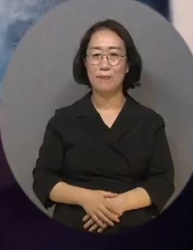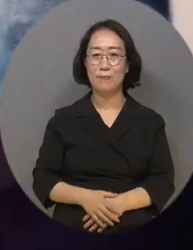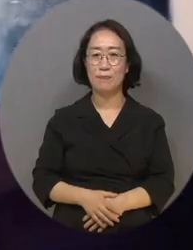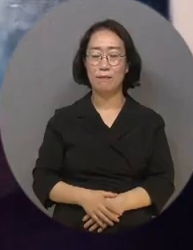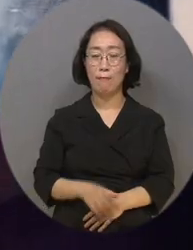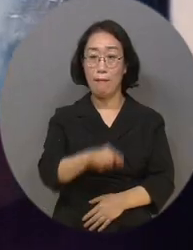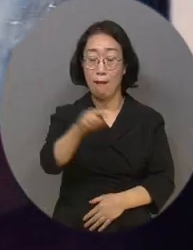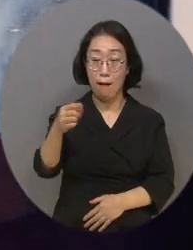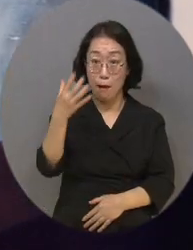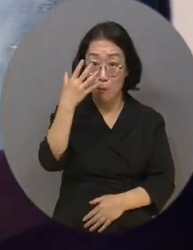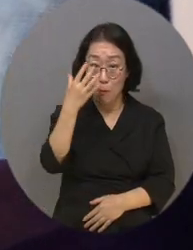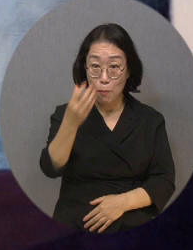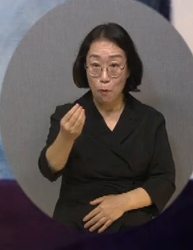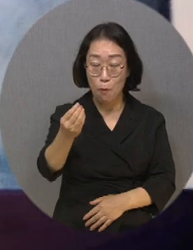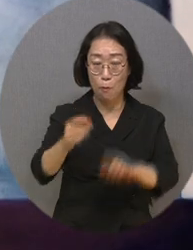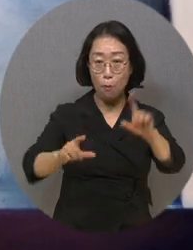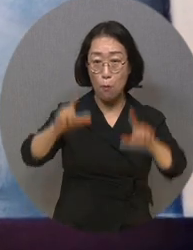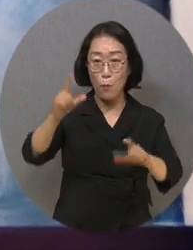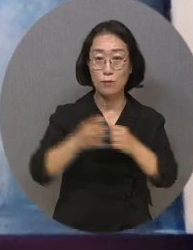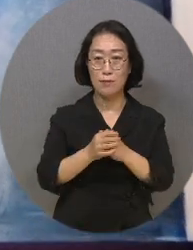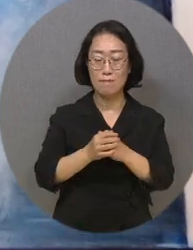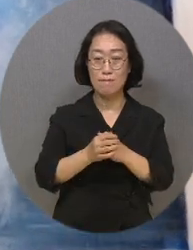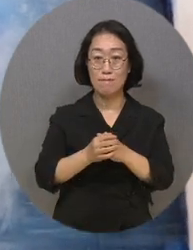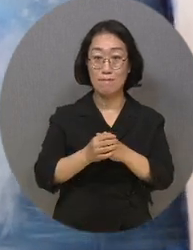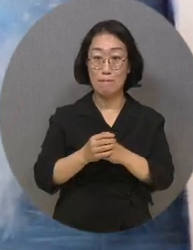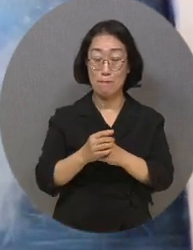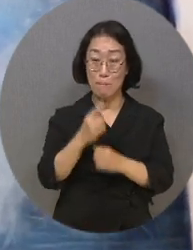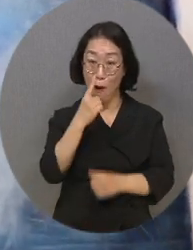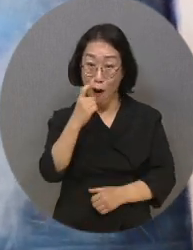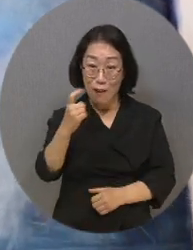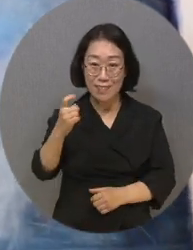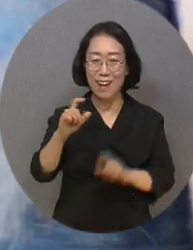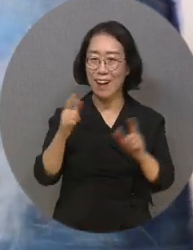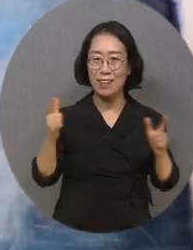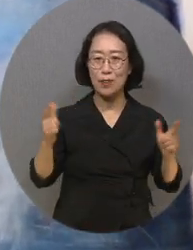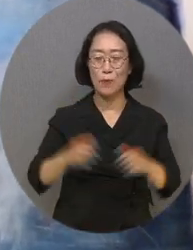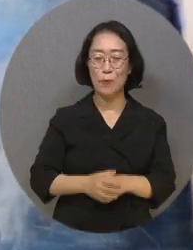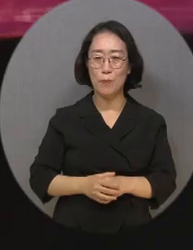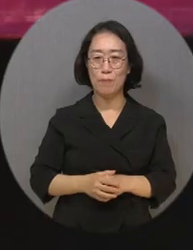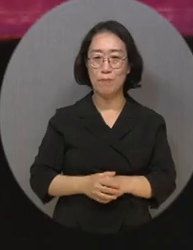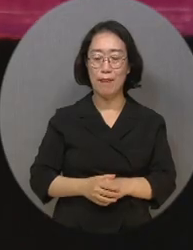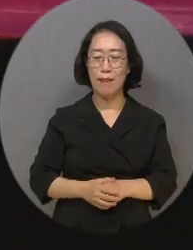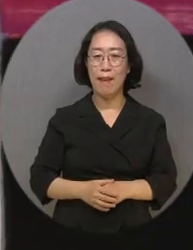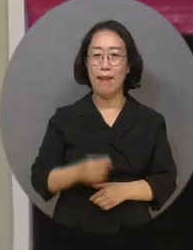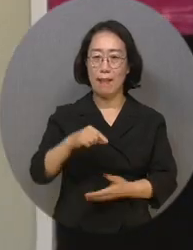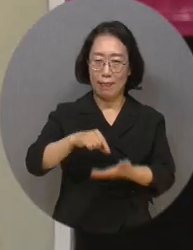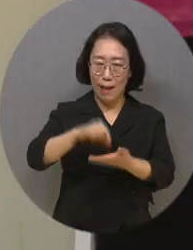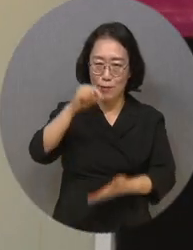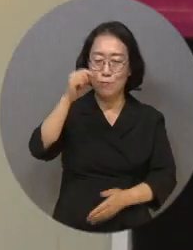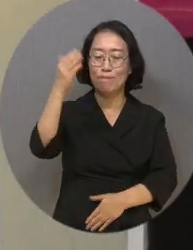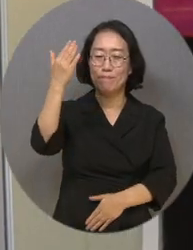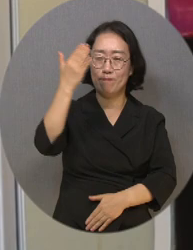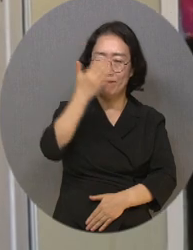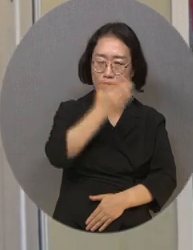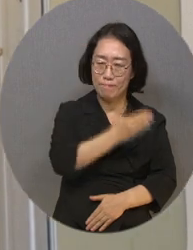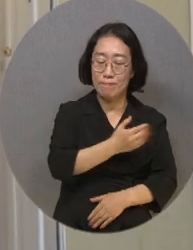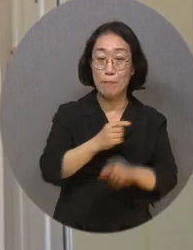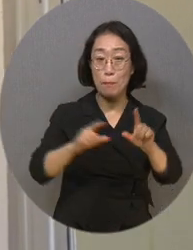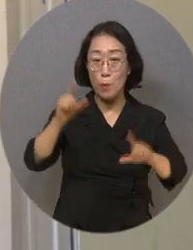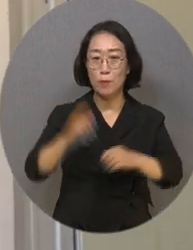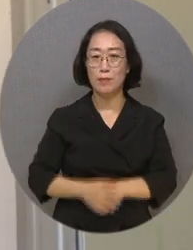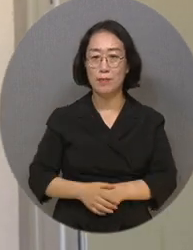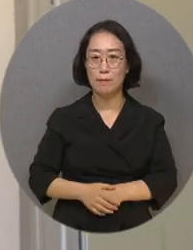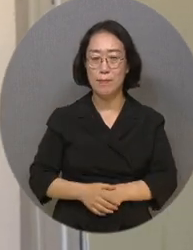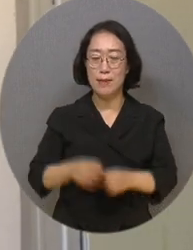눈을 사로잡는 형태적 변화를 추구하기보다는 고정된 형태 속을 채우는 마음에 집중되어